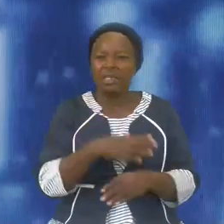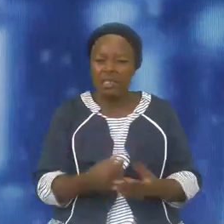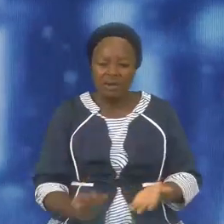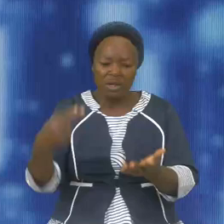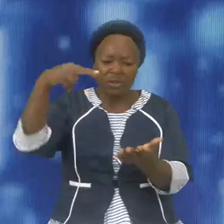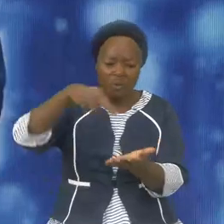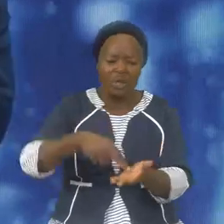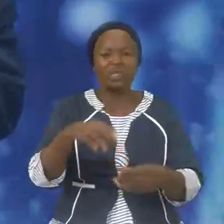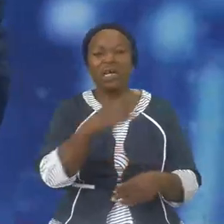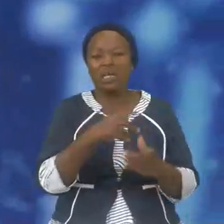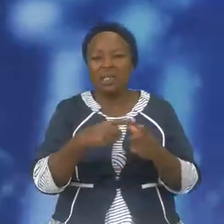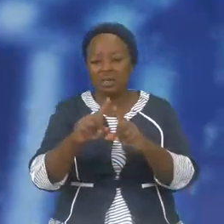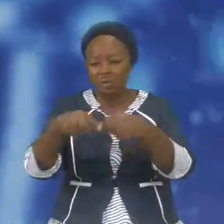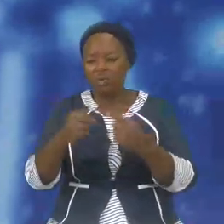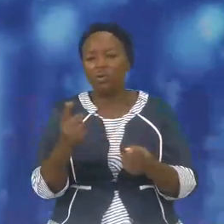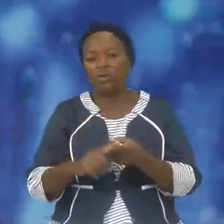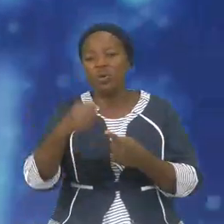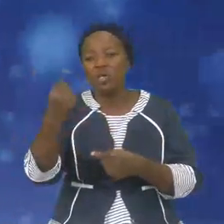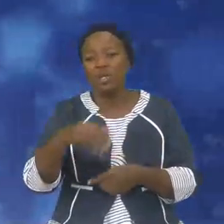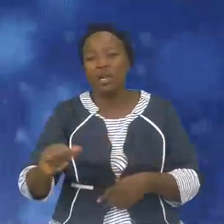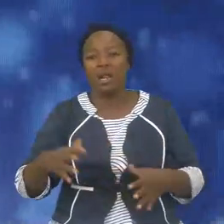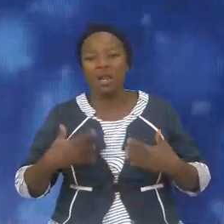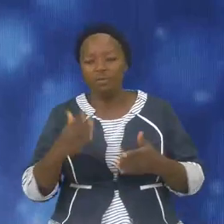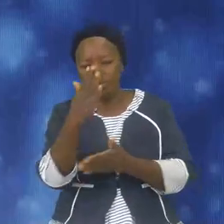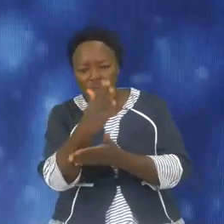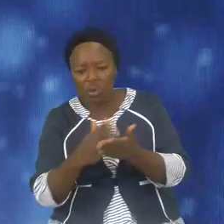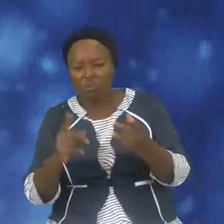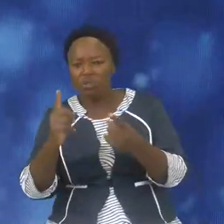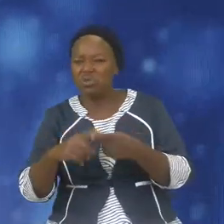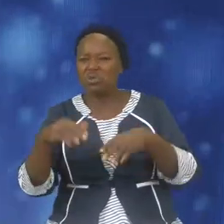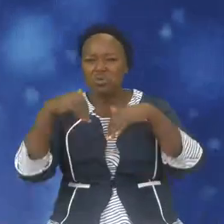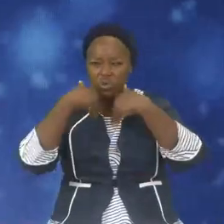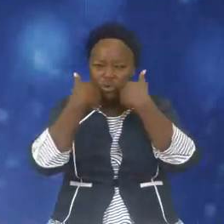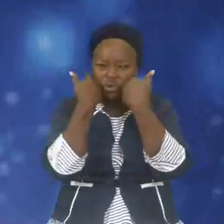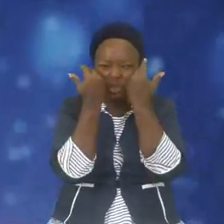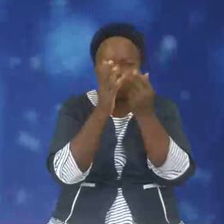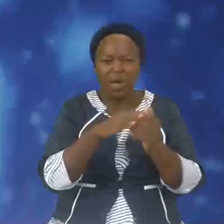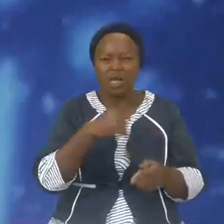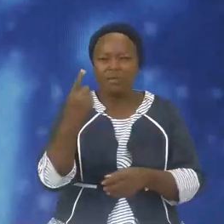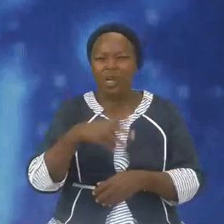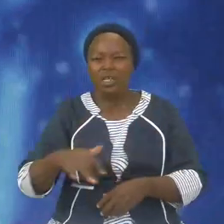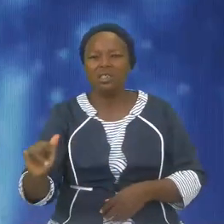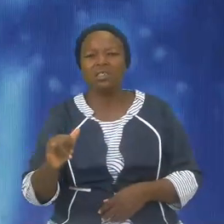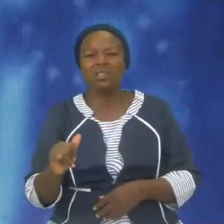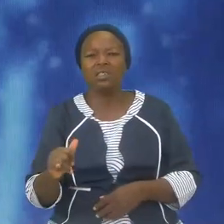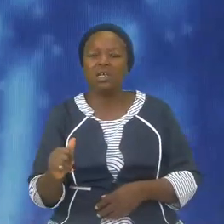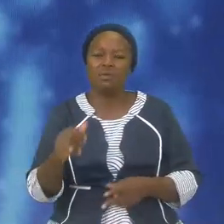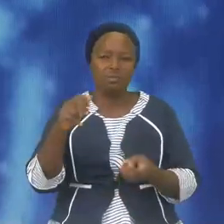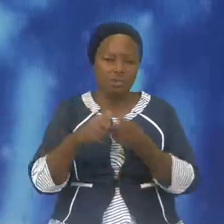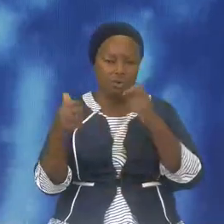réveiller, ils vont ressusciter, ils iront pour la vie éternelle, et les autres pour l'opprobre, pour la